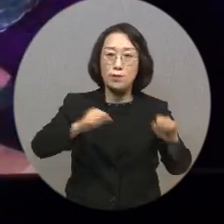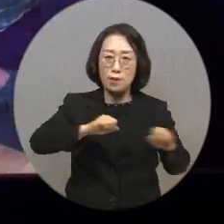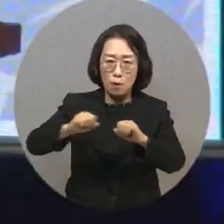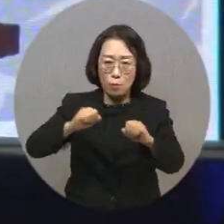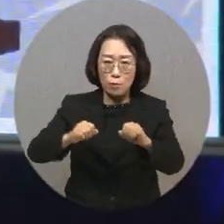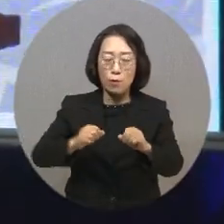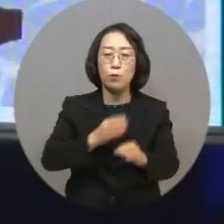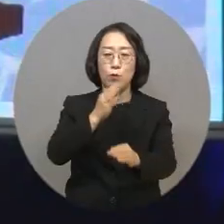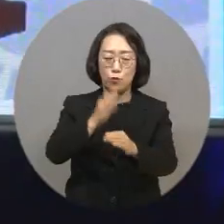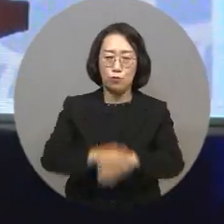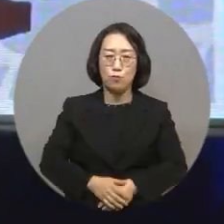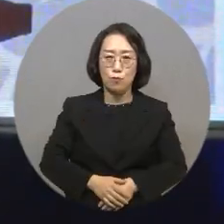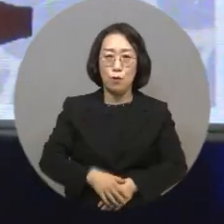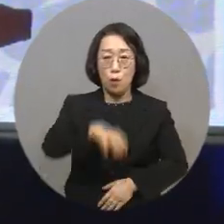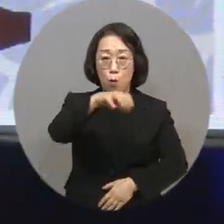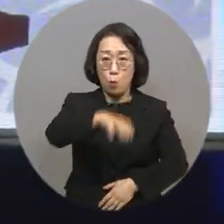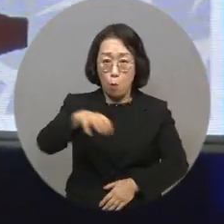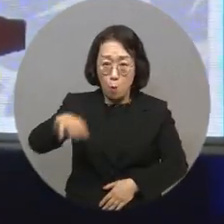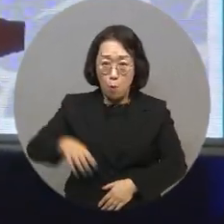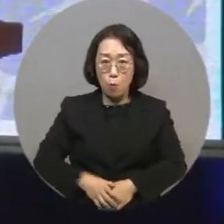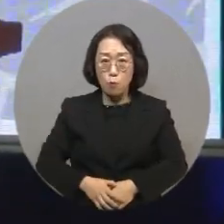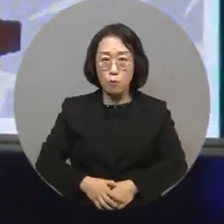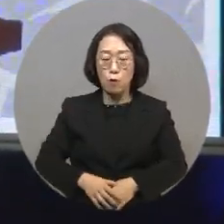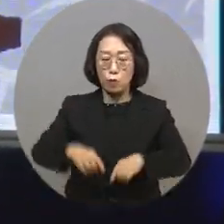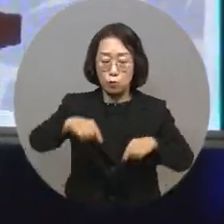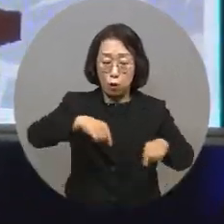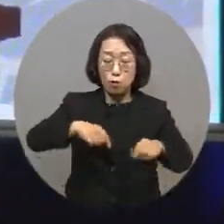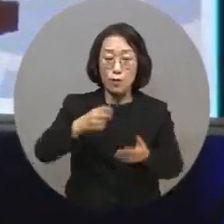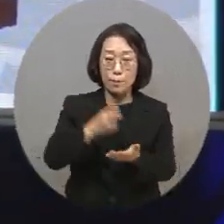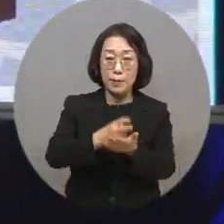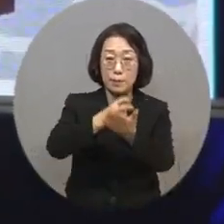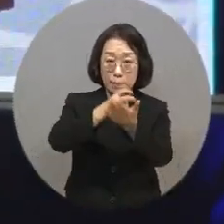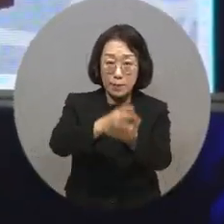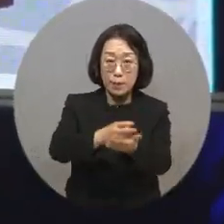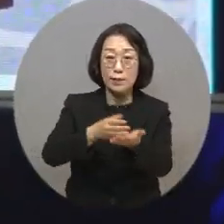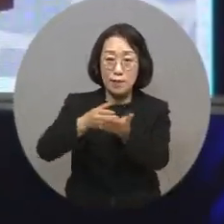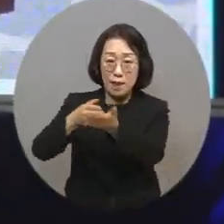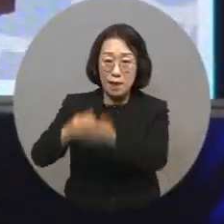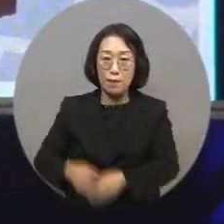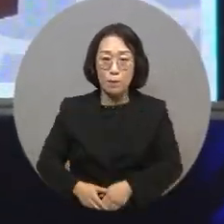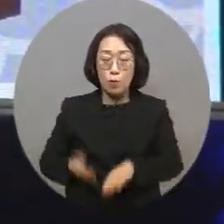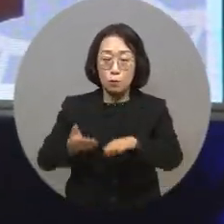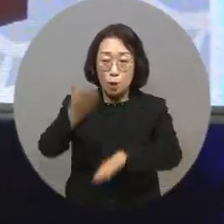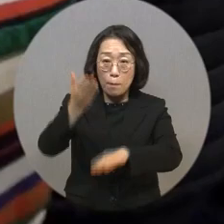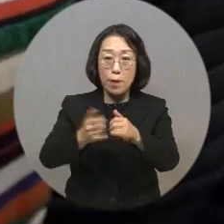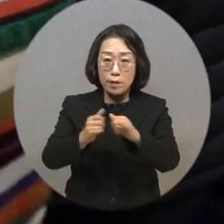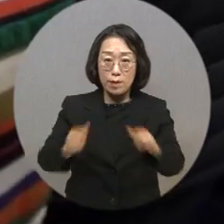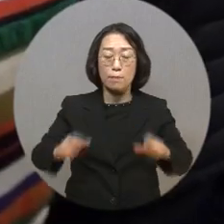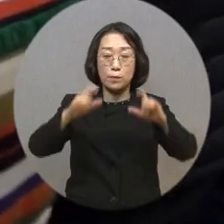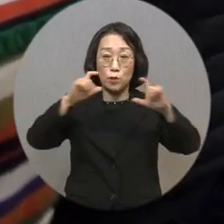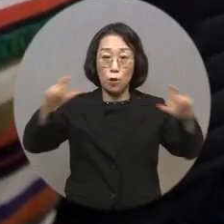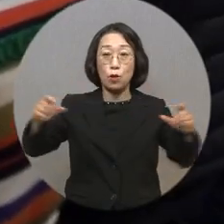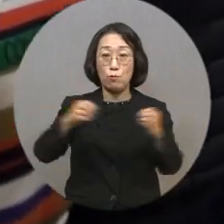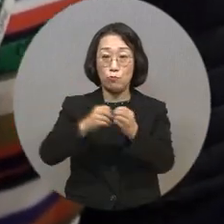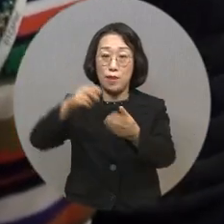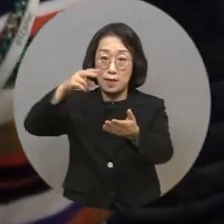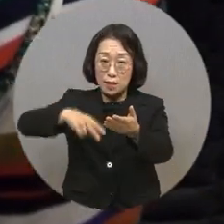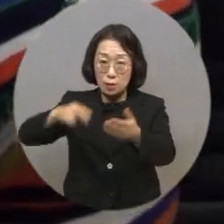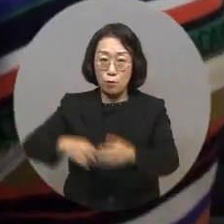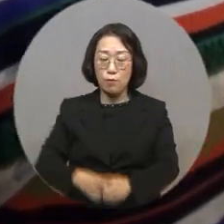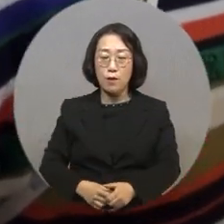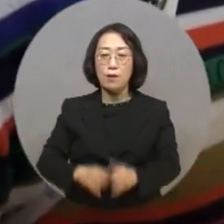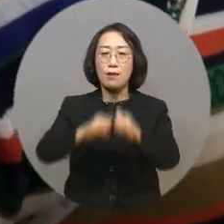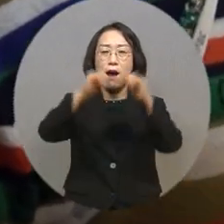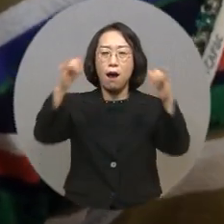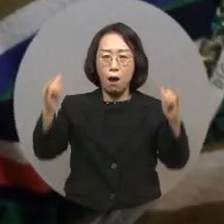있습니다. 각 지역에서 올리는 정책 제안, 함께 낭독하는 선배 시민 선언문의 시간은 현대사회